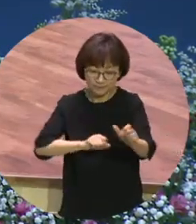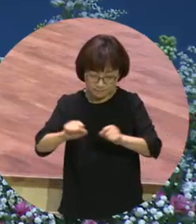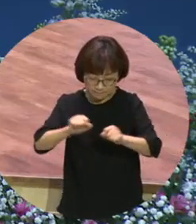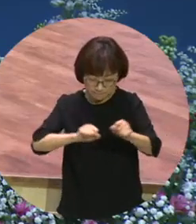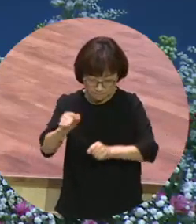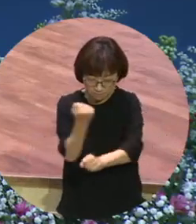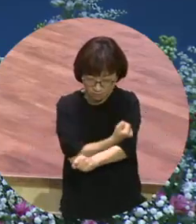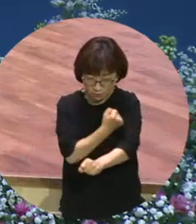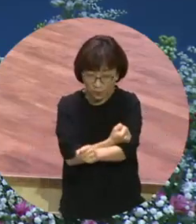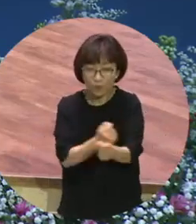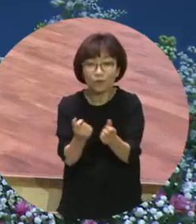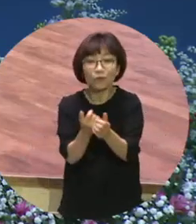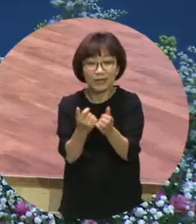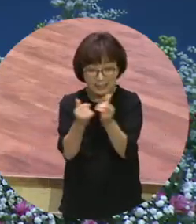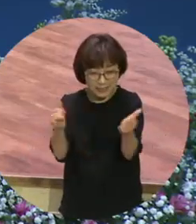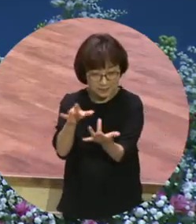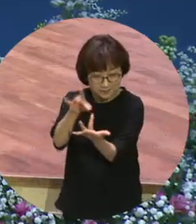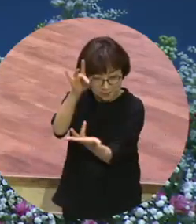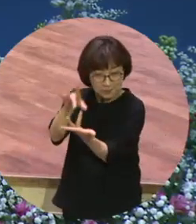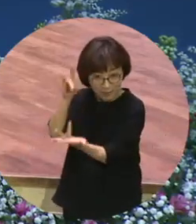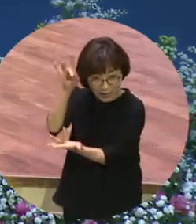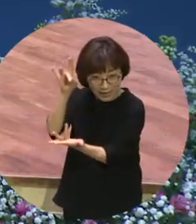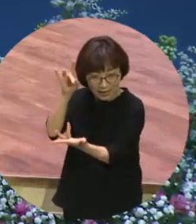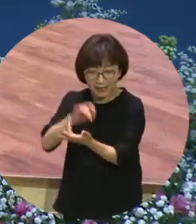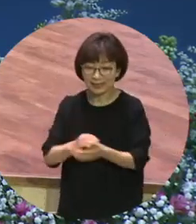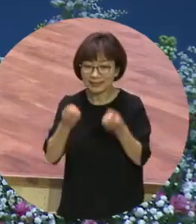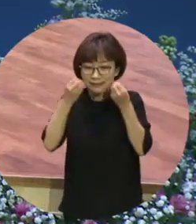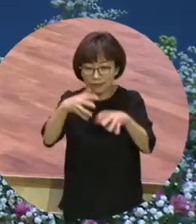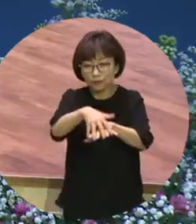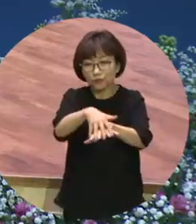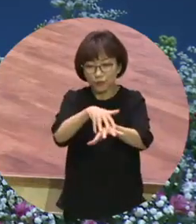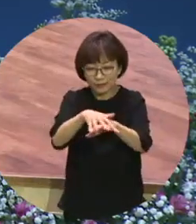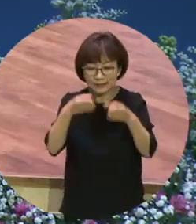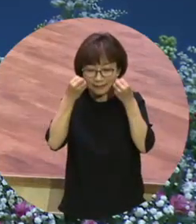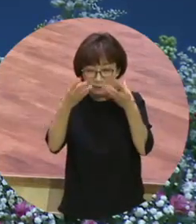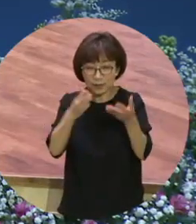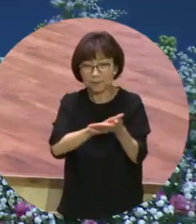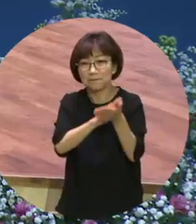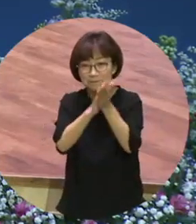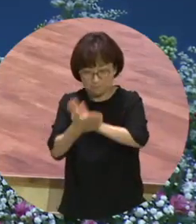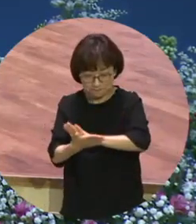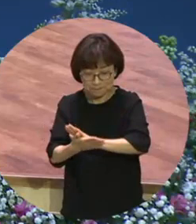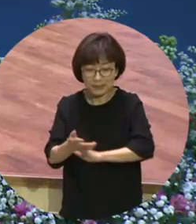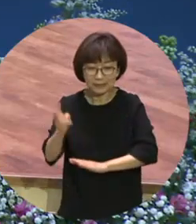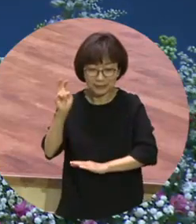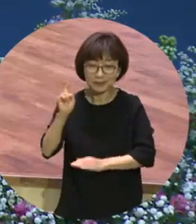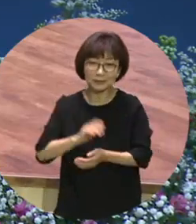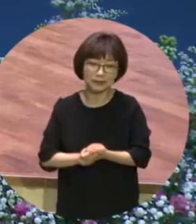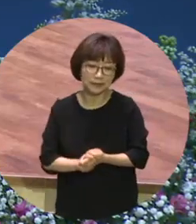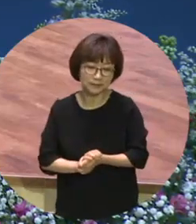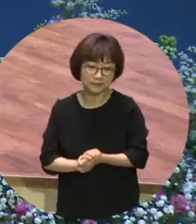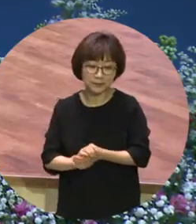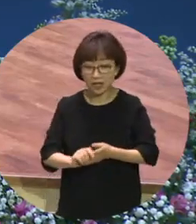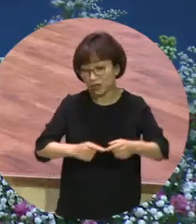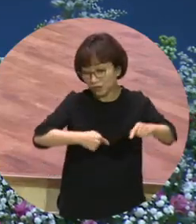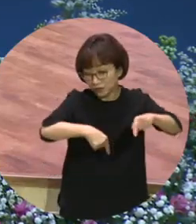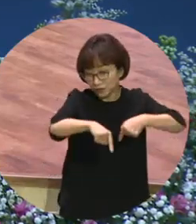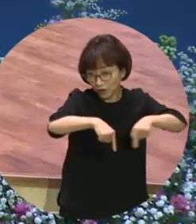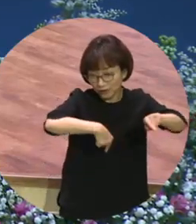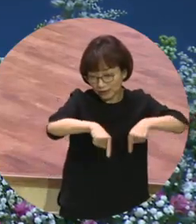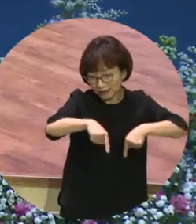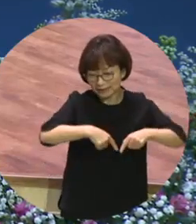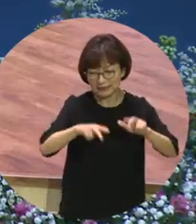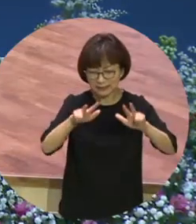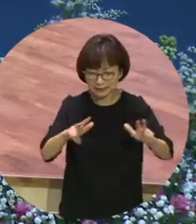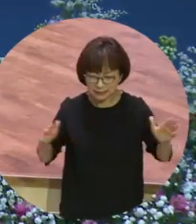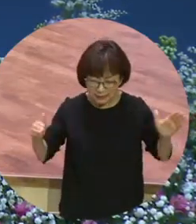앞으로 정계 개편이 그렇게 이루어질 텐데 우리나라 정치권이 이제 정말 서로 발목만